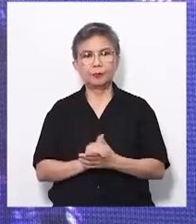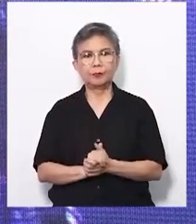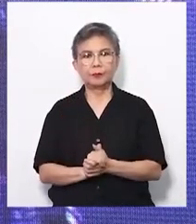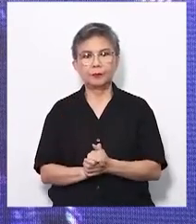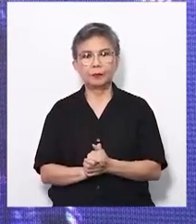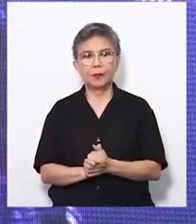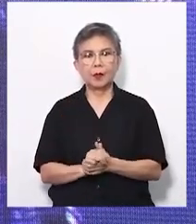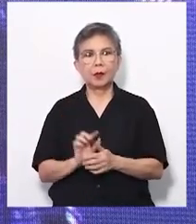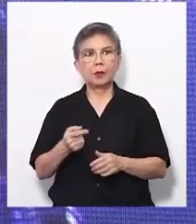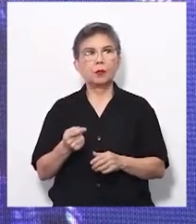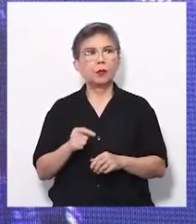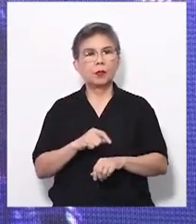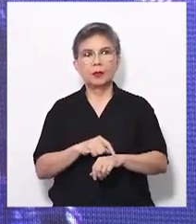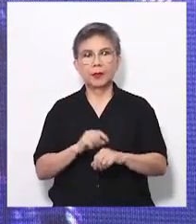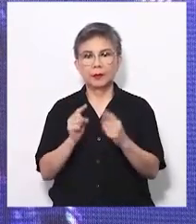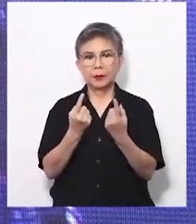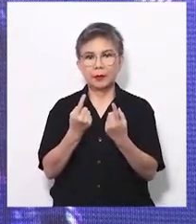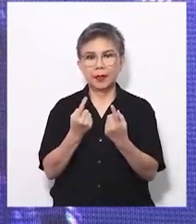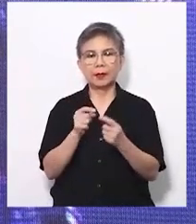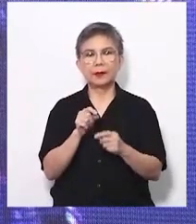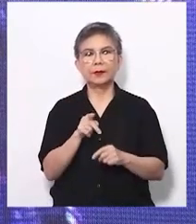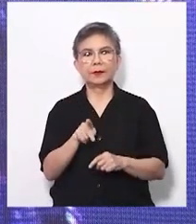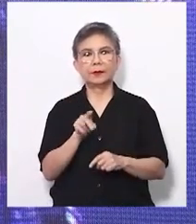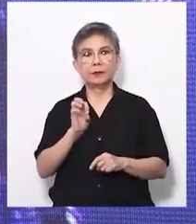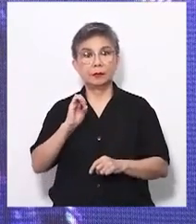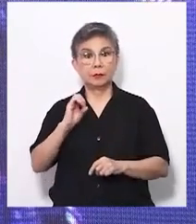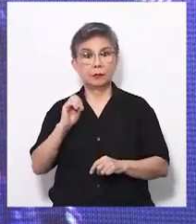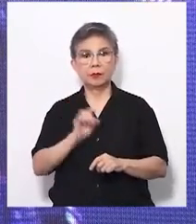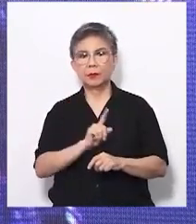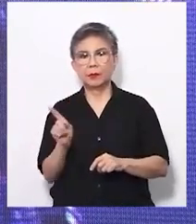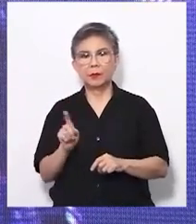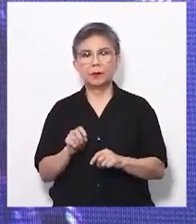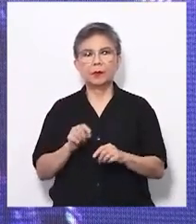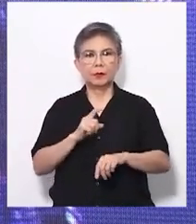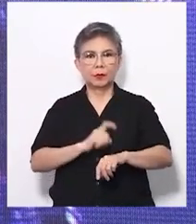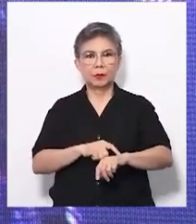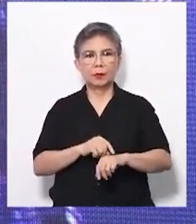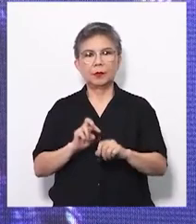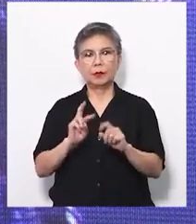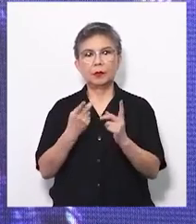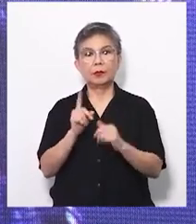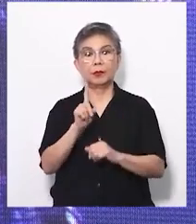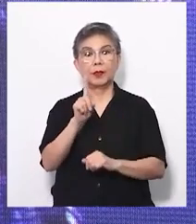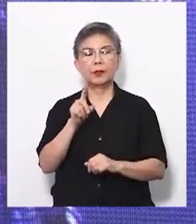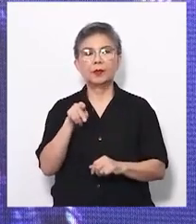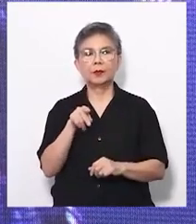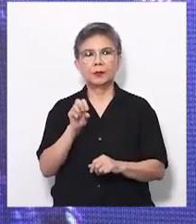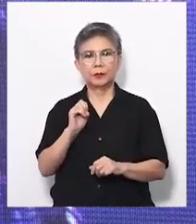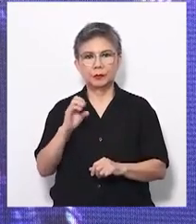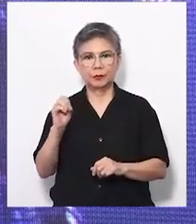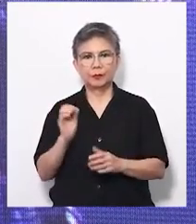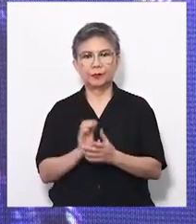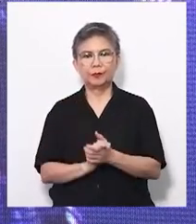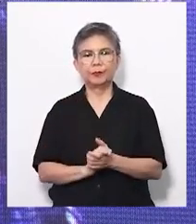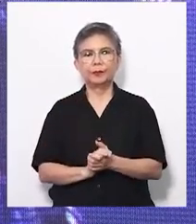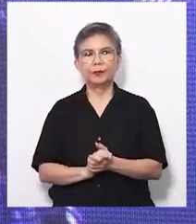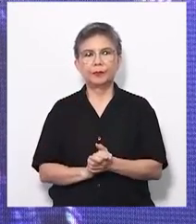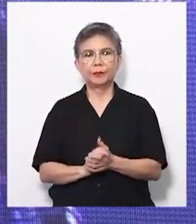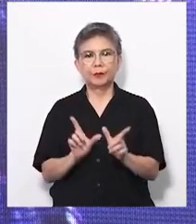2022 sejak pukul 11.00 sampai dengan pukul 21.00